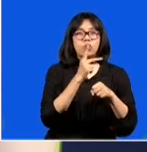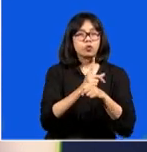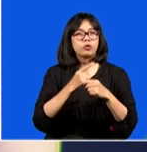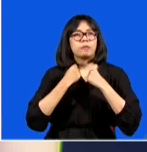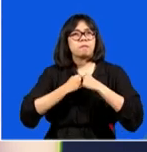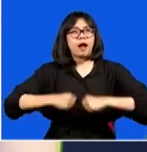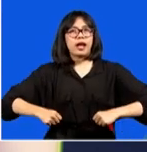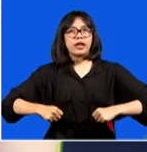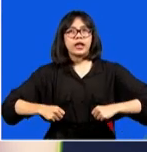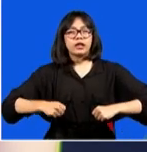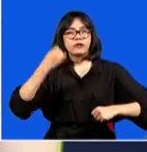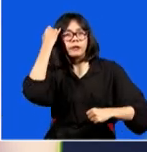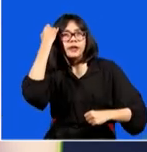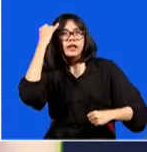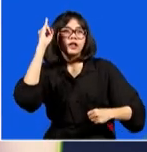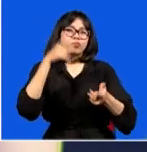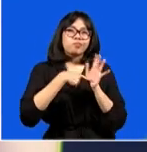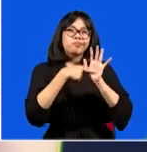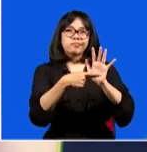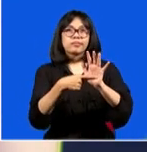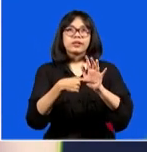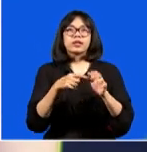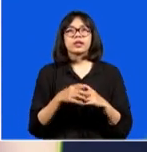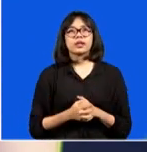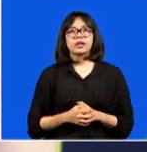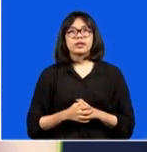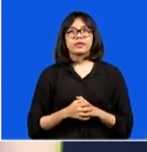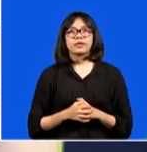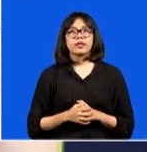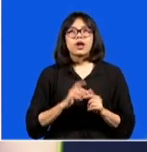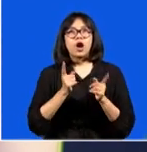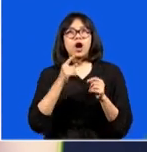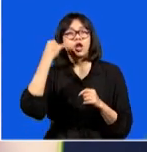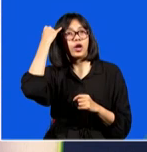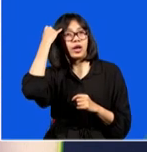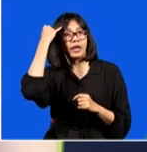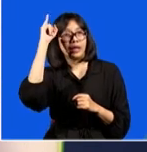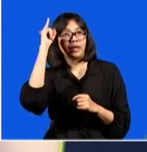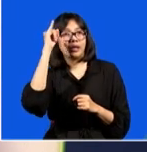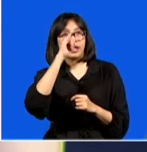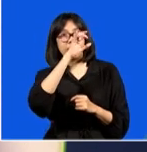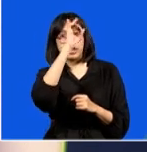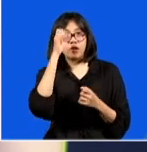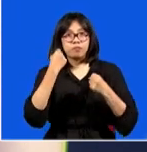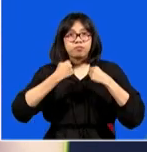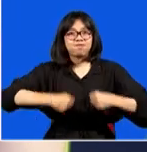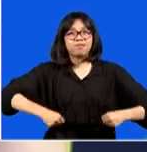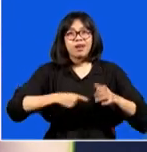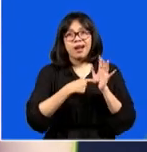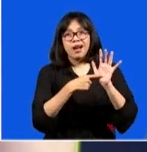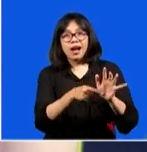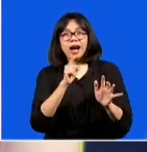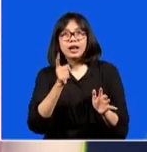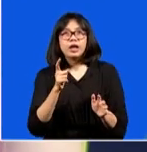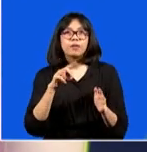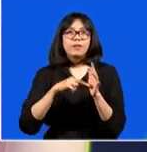diceritakan dan apa sih yang terjadi pada saat ada inovasi itu yang saya lihat mulai ada